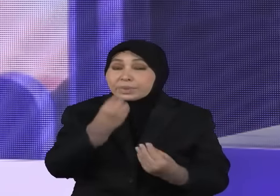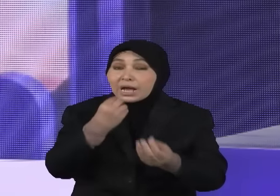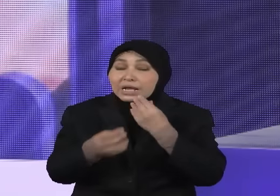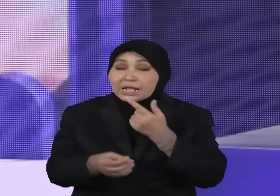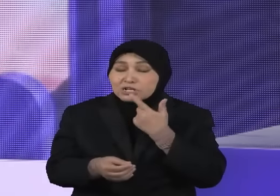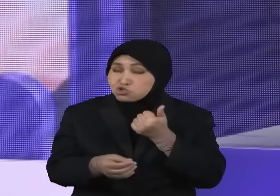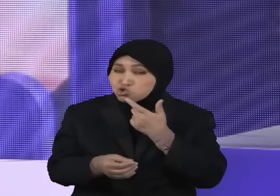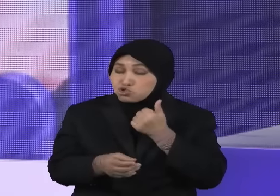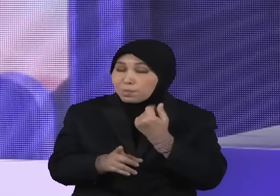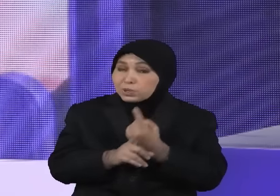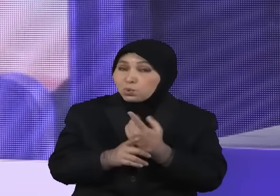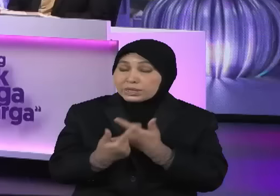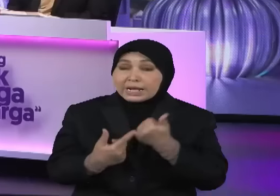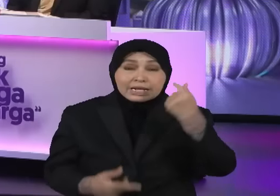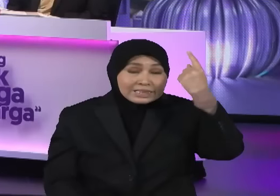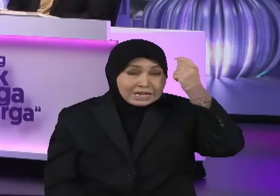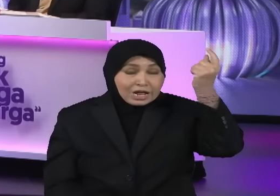sedap betul daripada Terengganu.